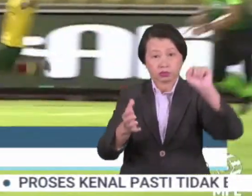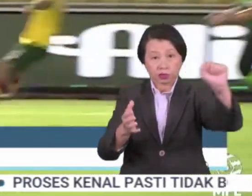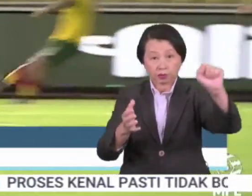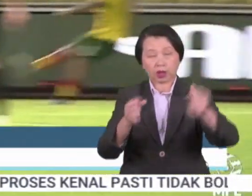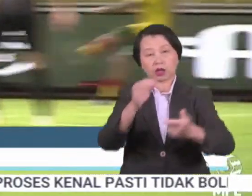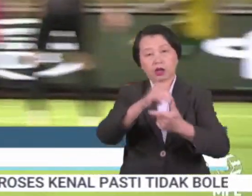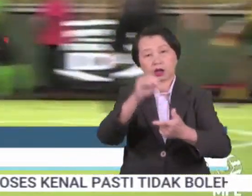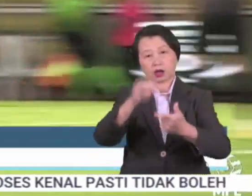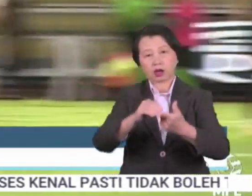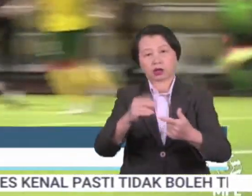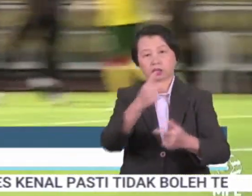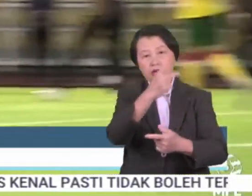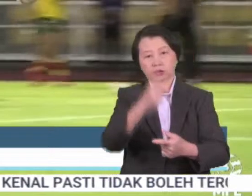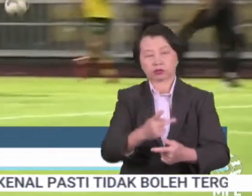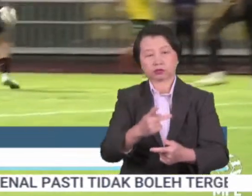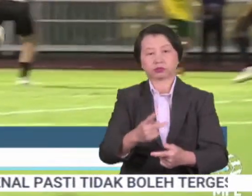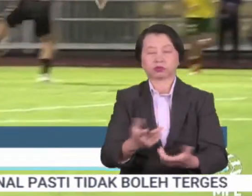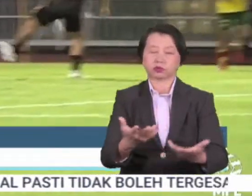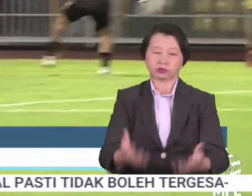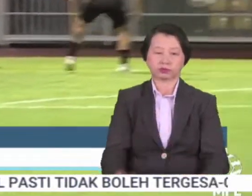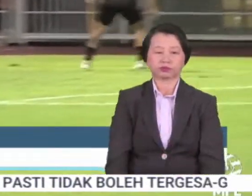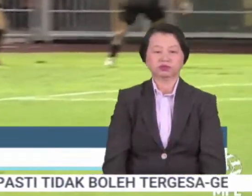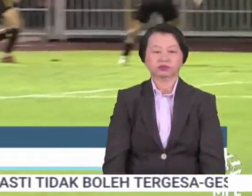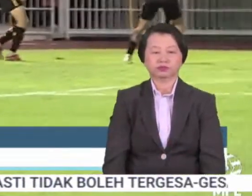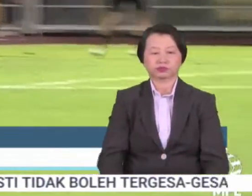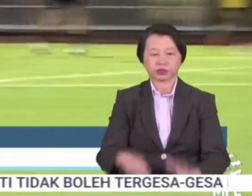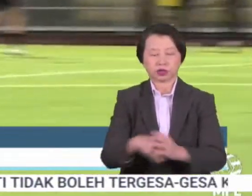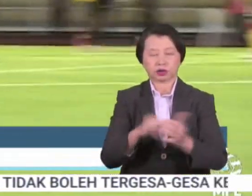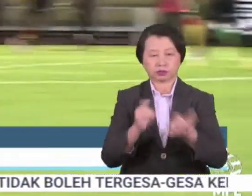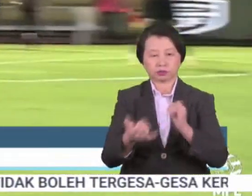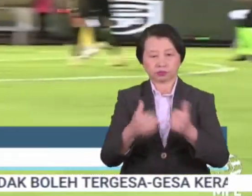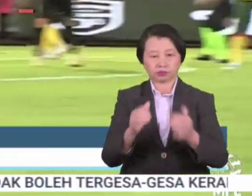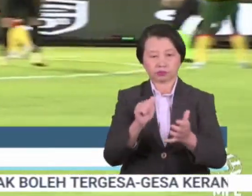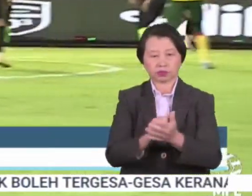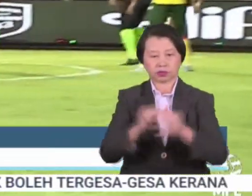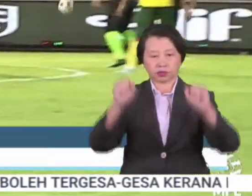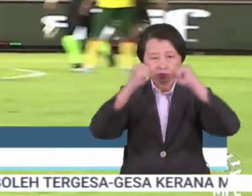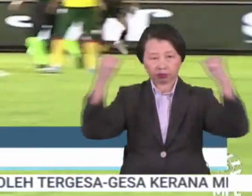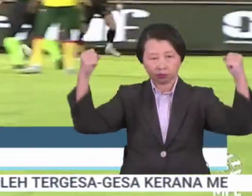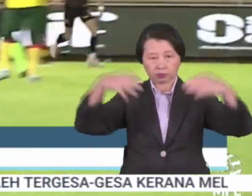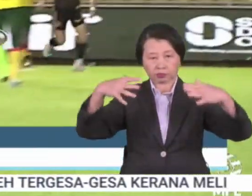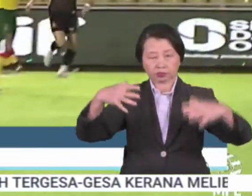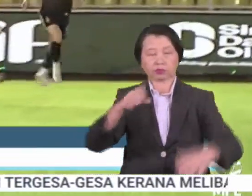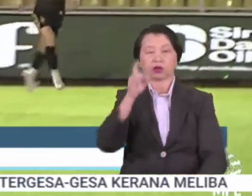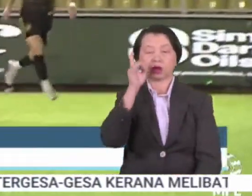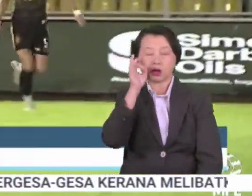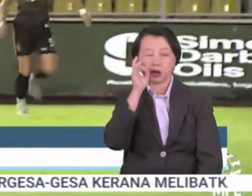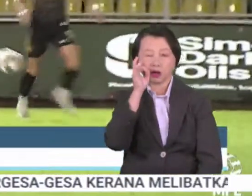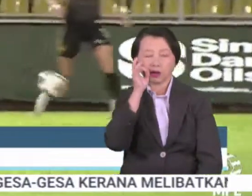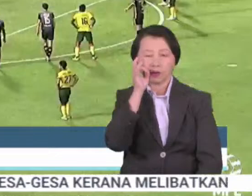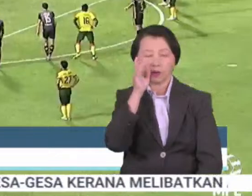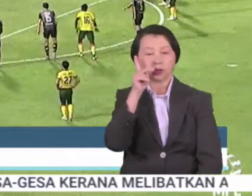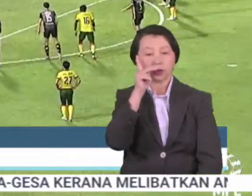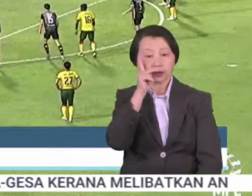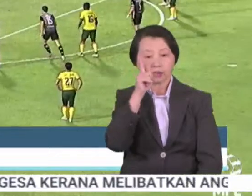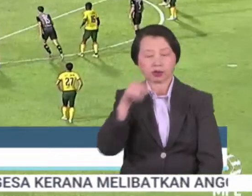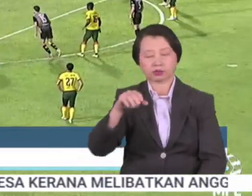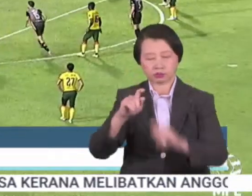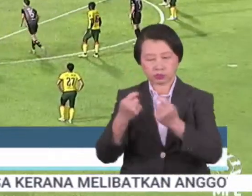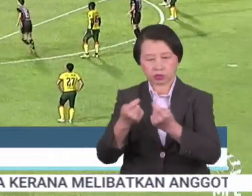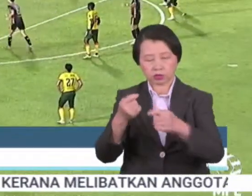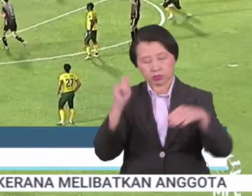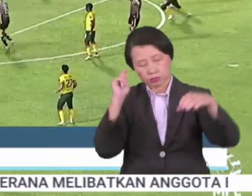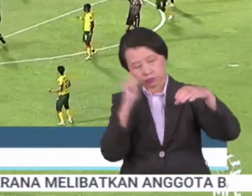FC atau Kuching City FC dalam aksi di stadium Darul aman alustar skuad bimbingan nafuzizin